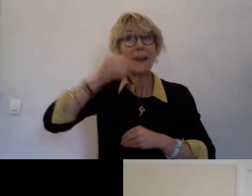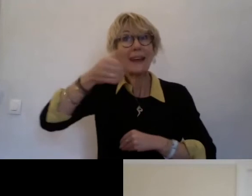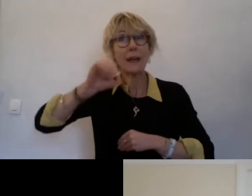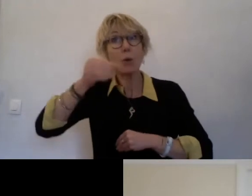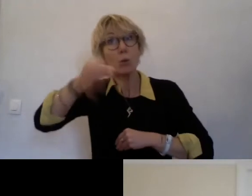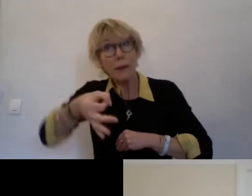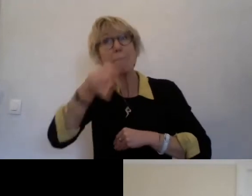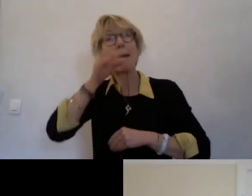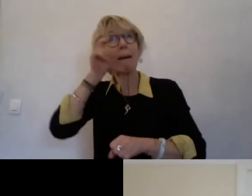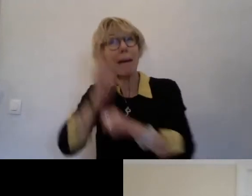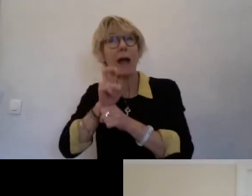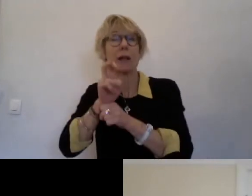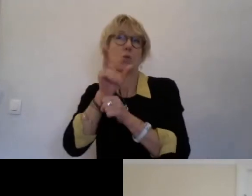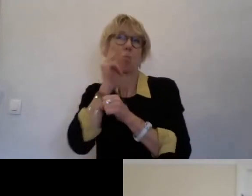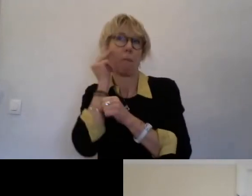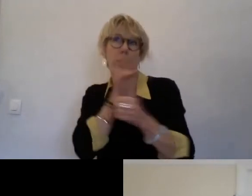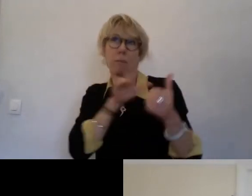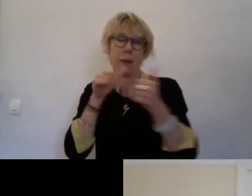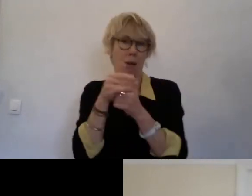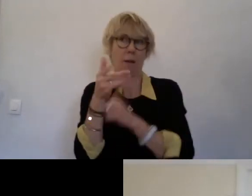de répondre le mieux possible à leurs besoins.